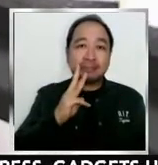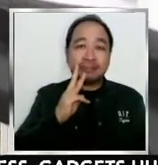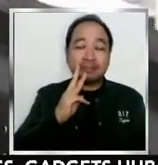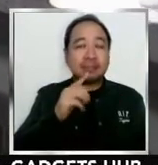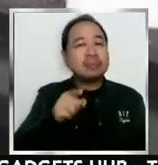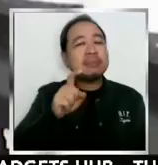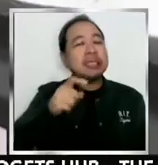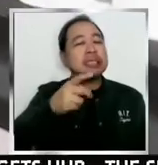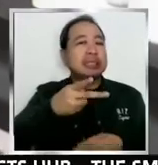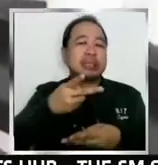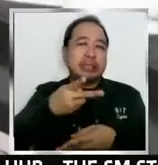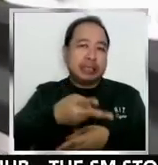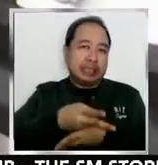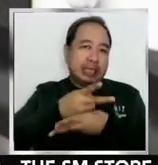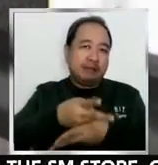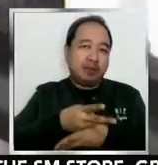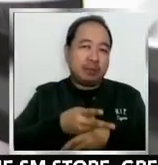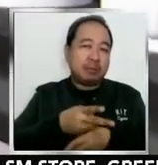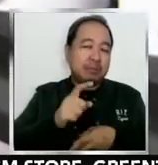stress at heat stroke.